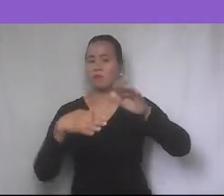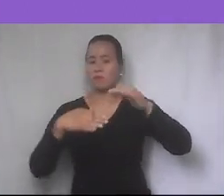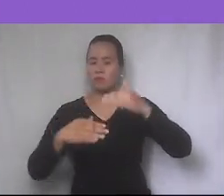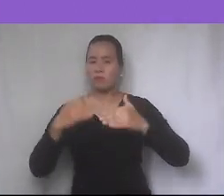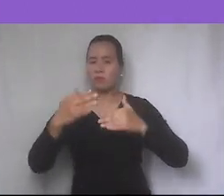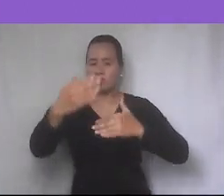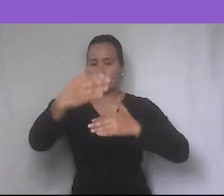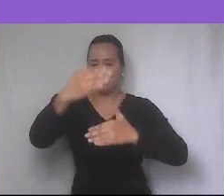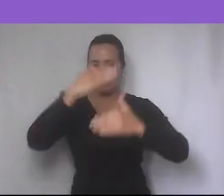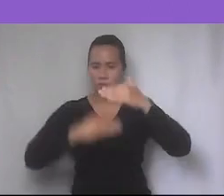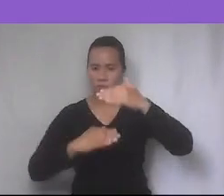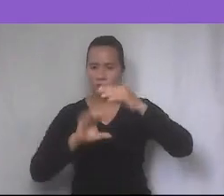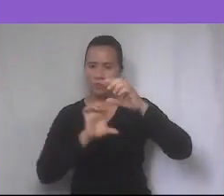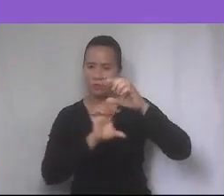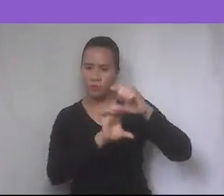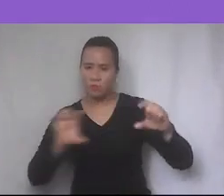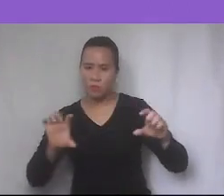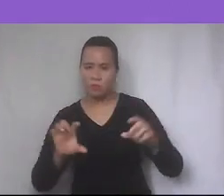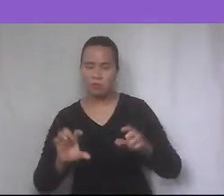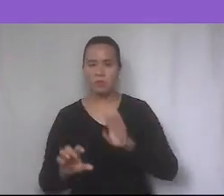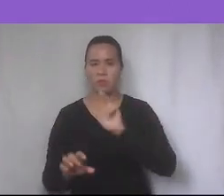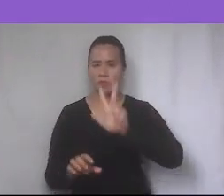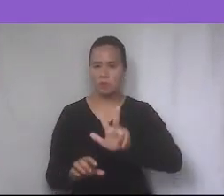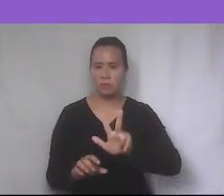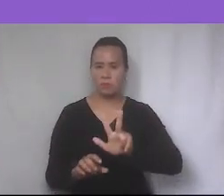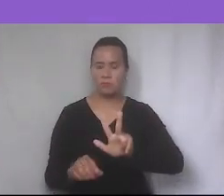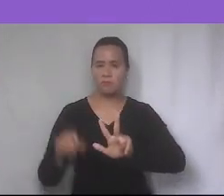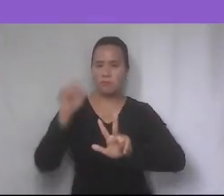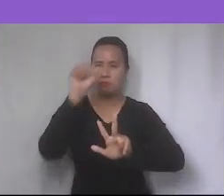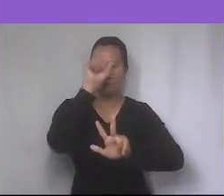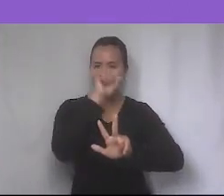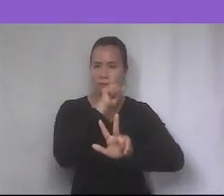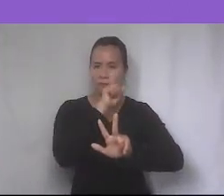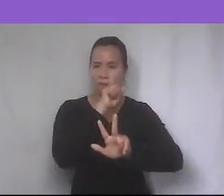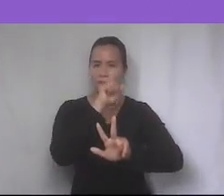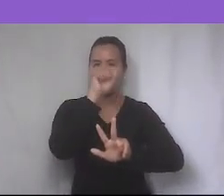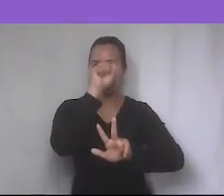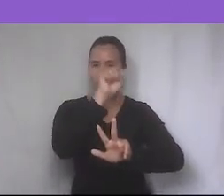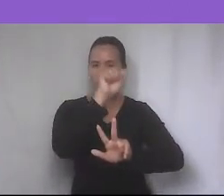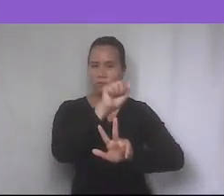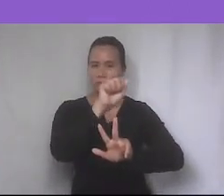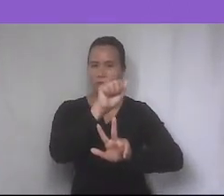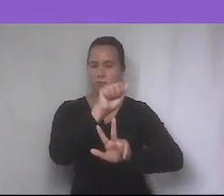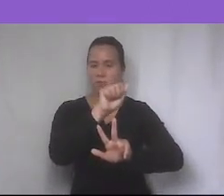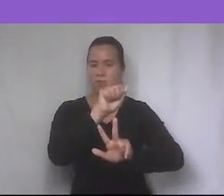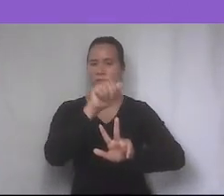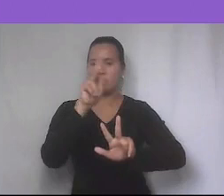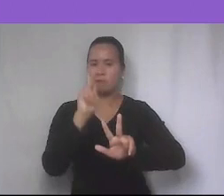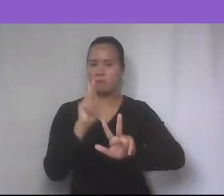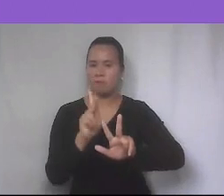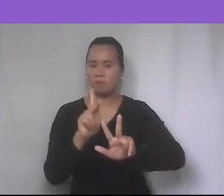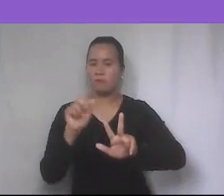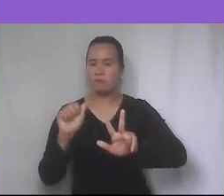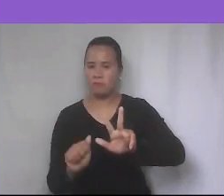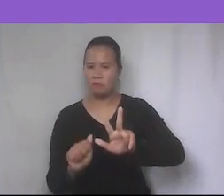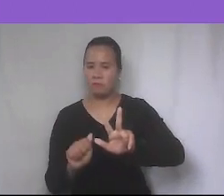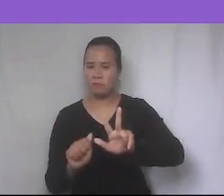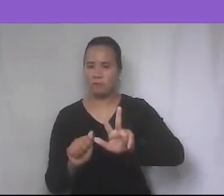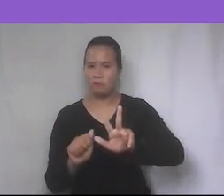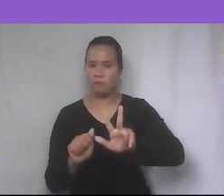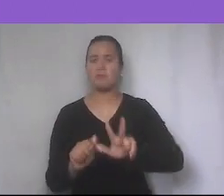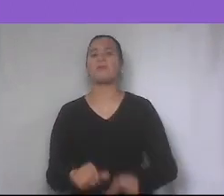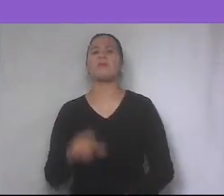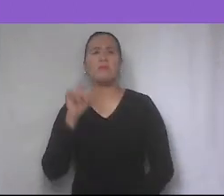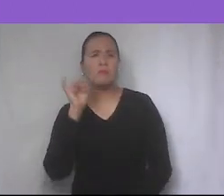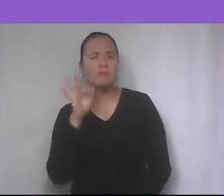aso? Sigurado kong nahulaan niyo na, di ba? Yung kuneho. Kapag alam niyo yan, nakikita na natin na nahihimay natin